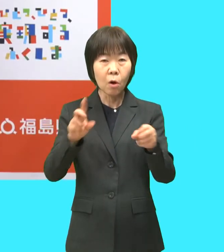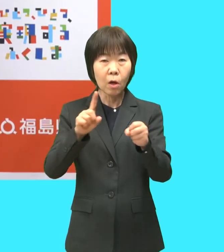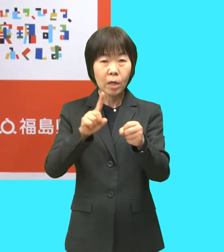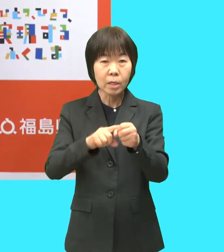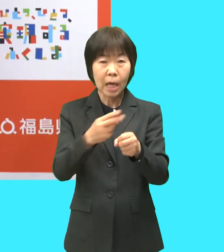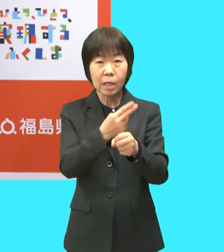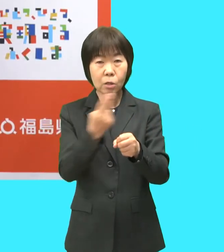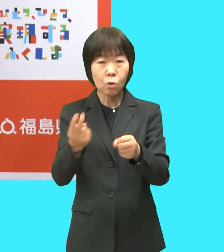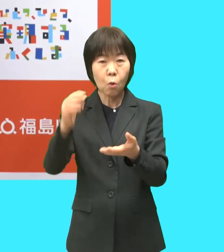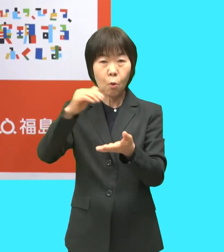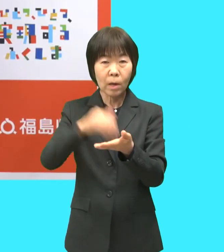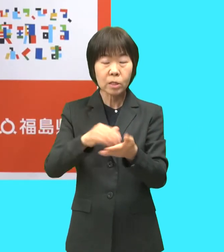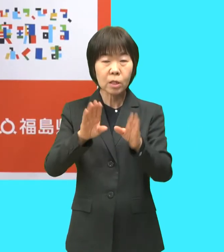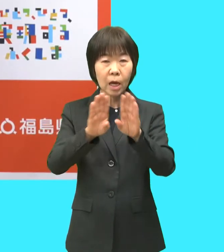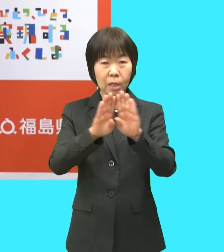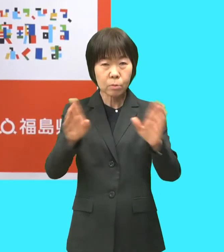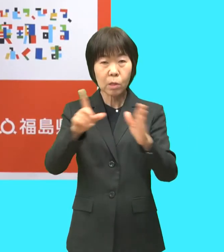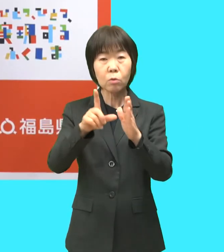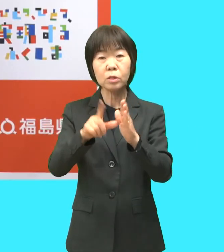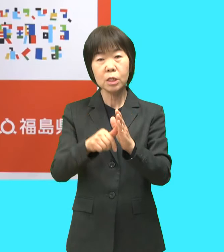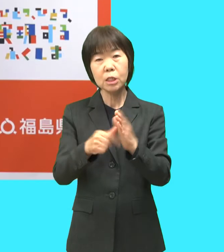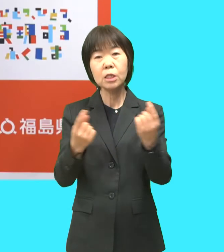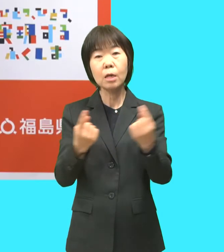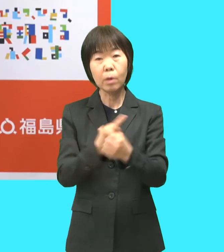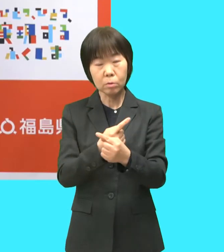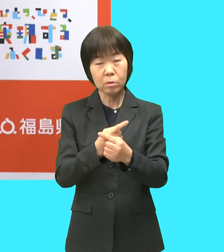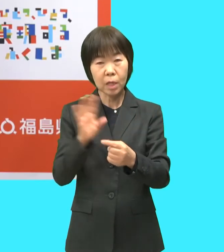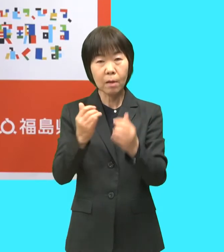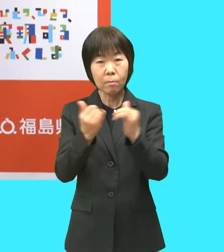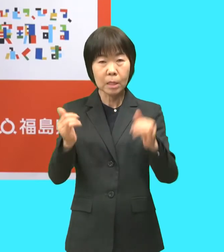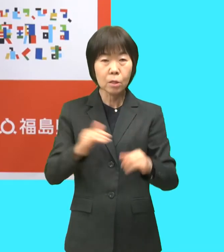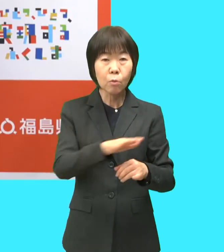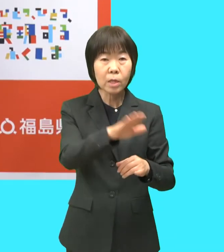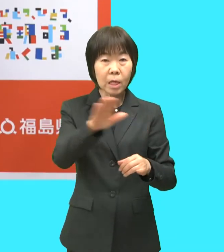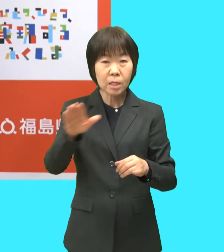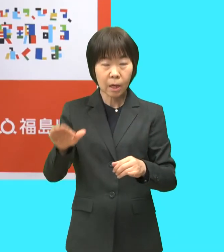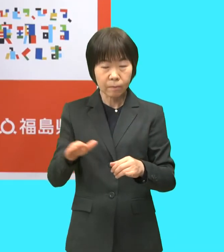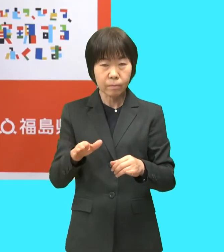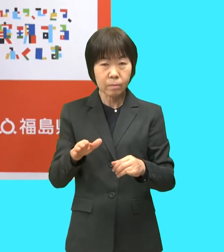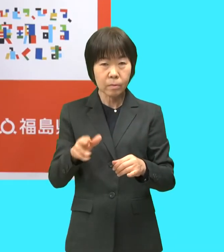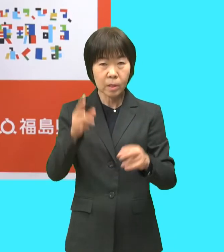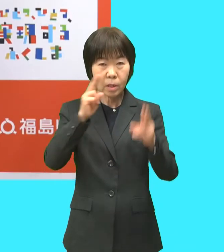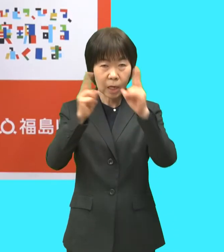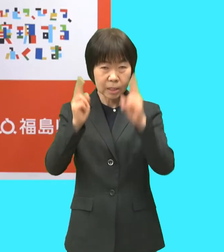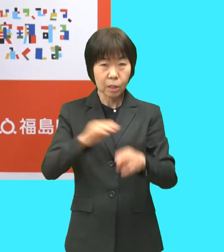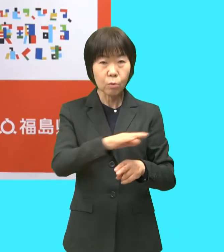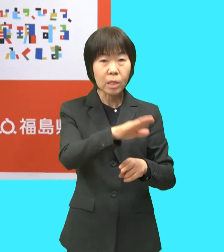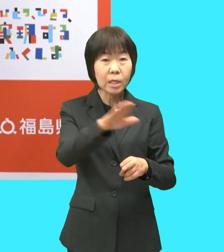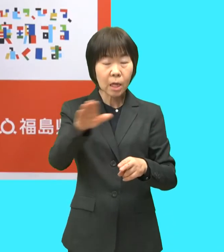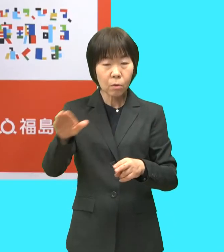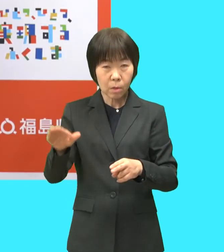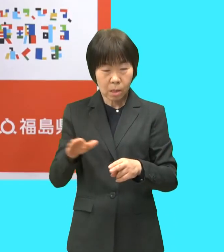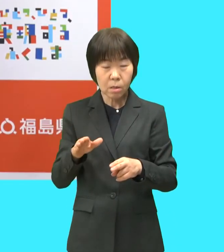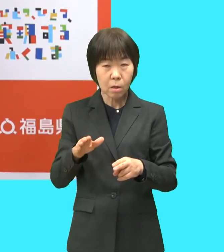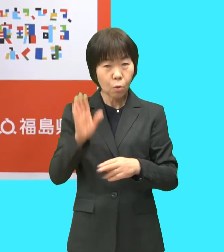末、年度始めの時期を迎えます。県民の皆さん、事業者の皆さんに対しては今後も引き続き気